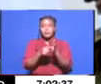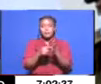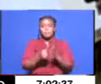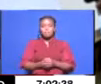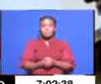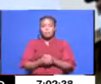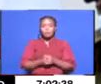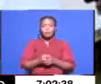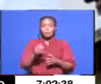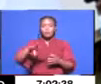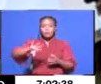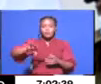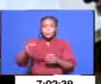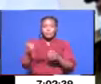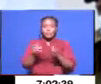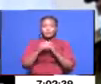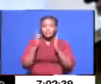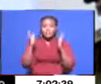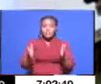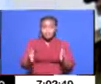viongozi wa kaunti zetu,